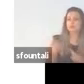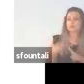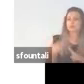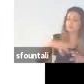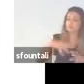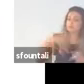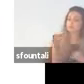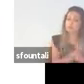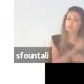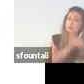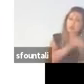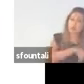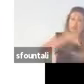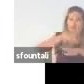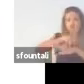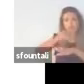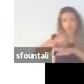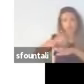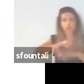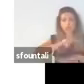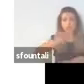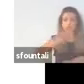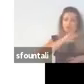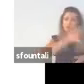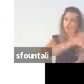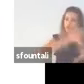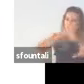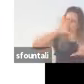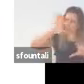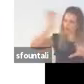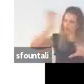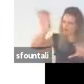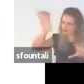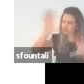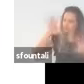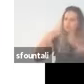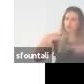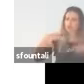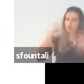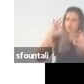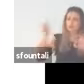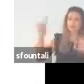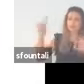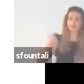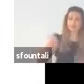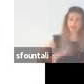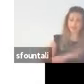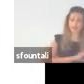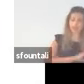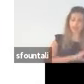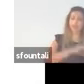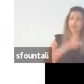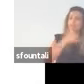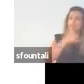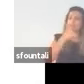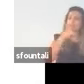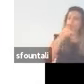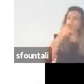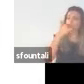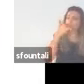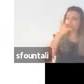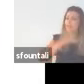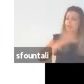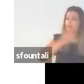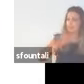και τη Σουηδία, είδαμε σημαντικές δεσμεύσεις από τις αρχές στη Δανία και τη Φιλανδία για αντίστοιχες αλλαγές του ορισμού του